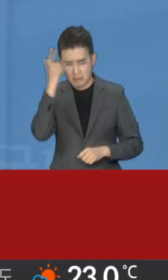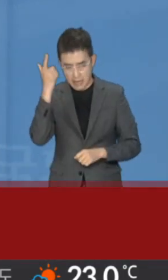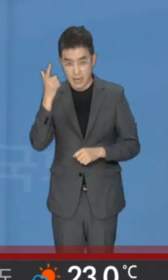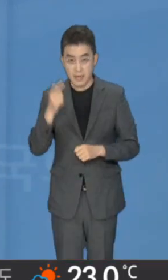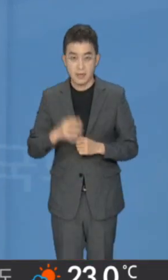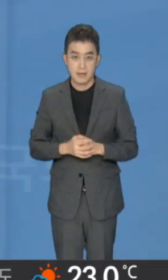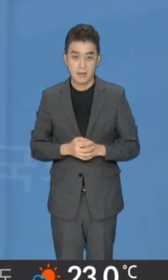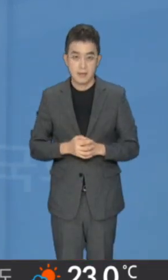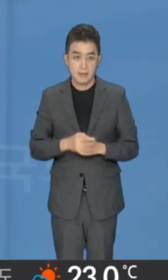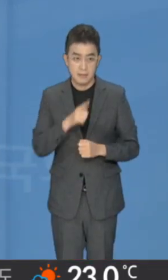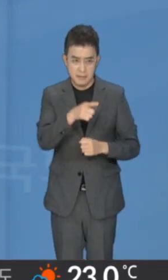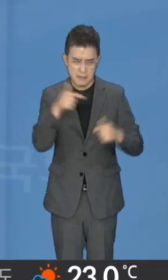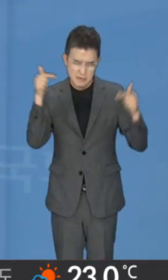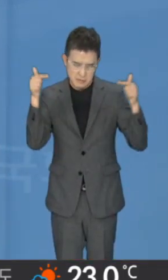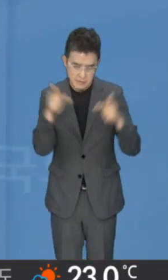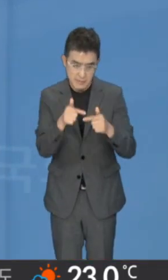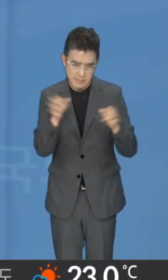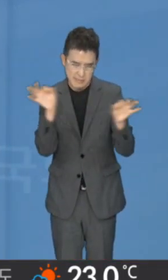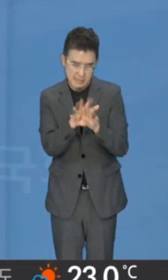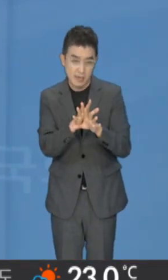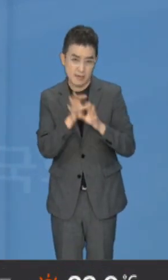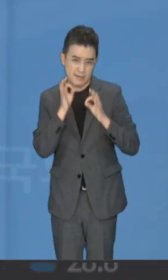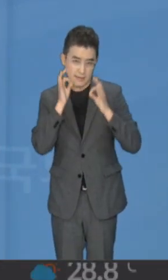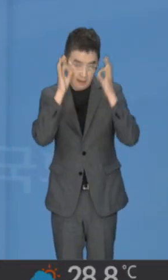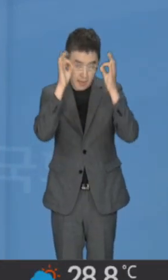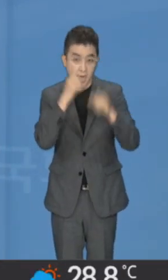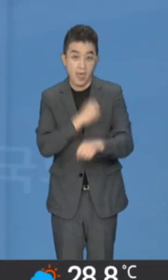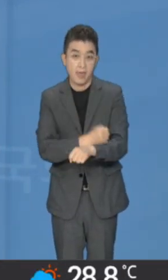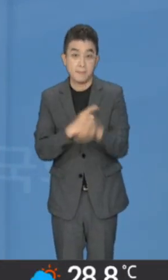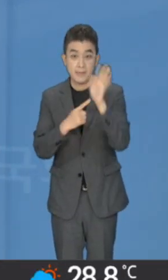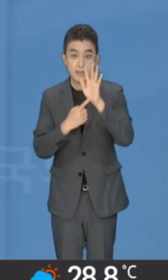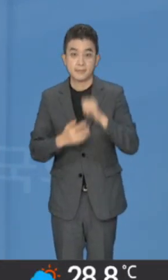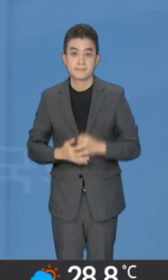규탄하며 근절을 위해서 앞장서겠다고 말했습니다